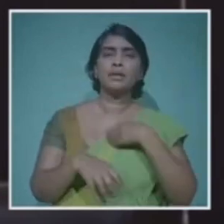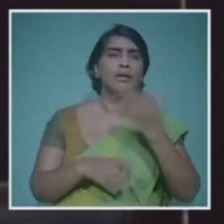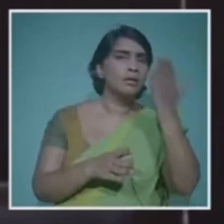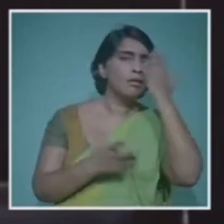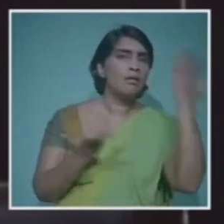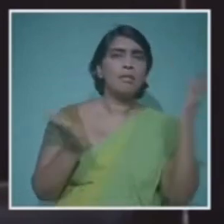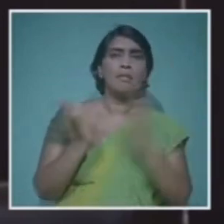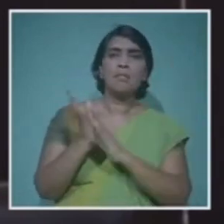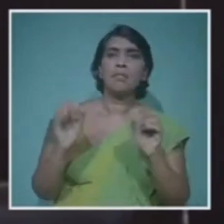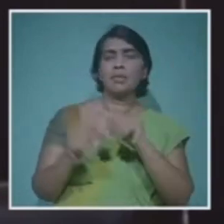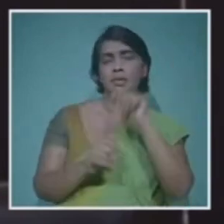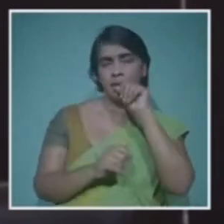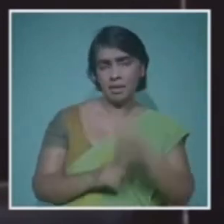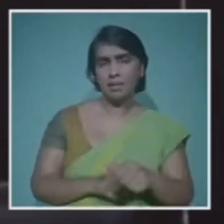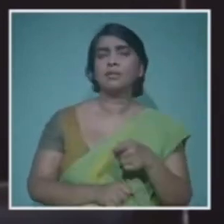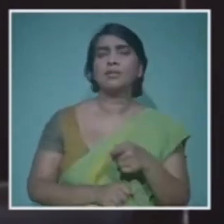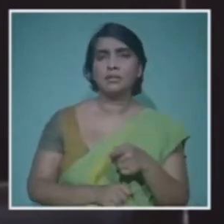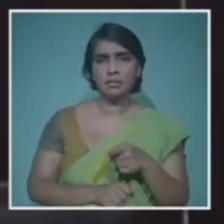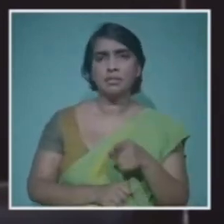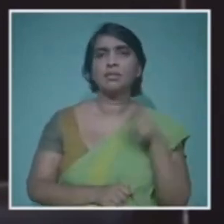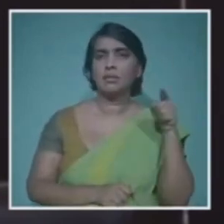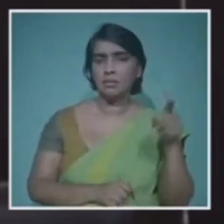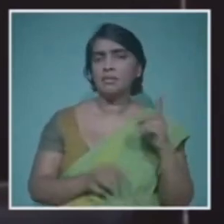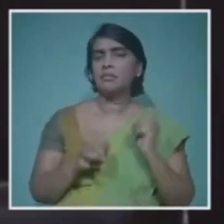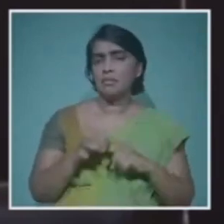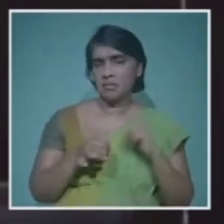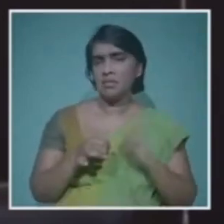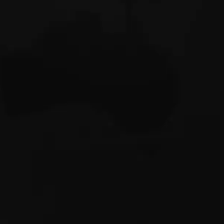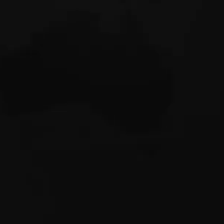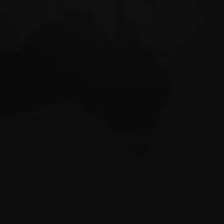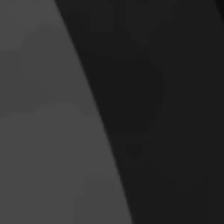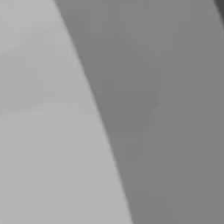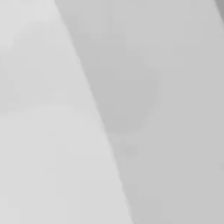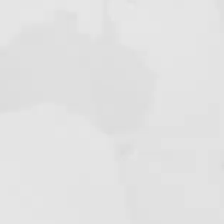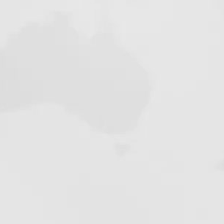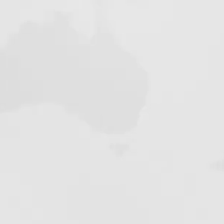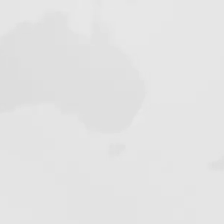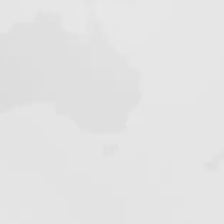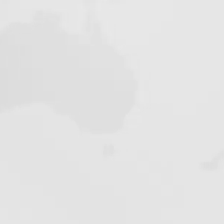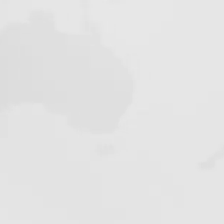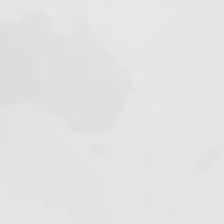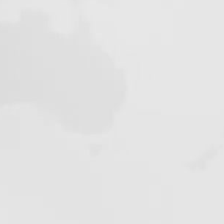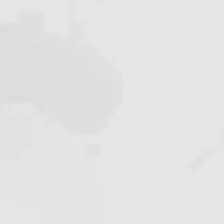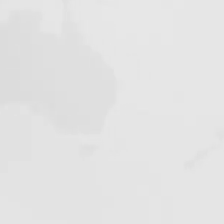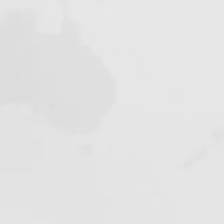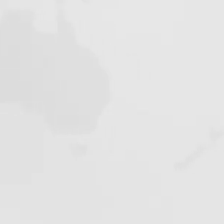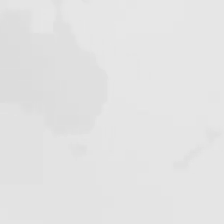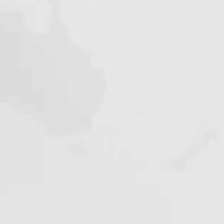මේක තමයි තත්ත්වය. ඒ නිසා එතන යම් ප්‍රශ්නයක් පැහැදිලි ලෙසම